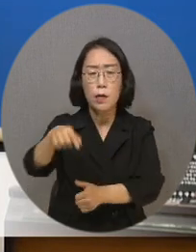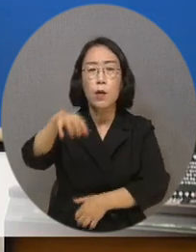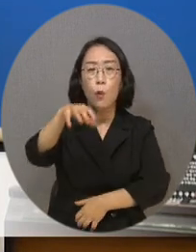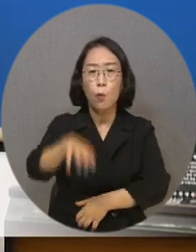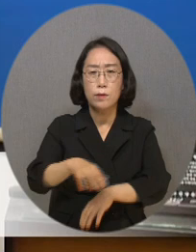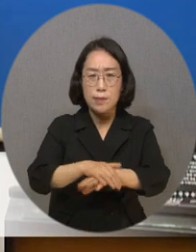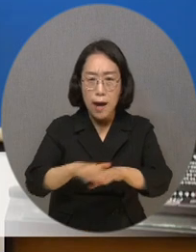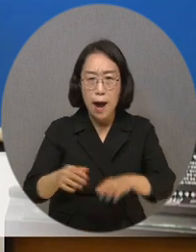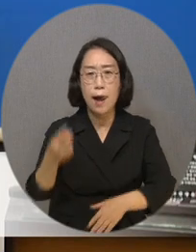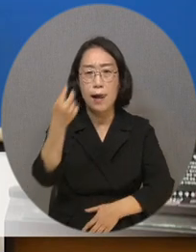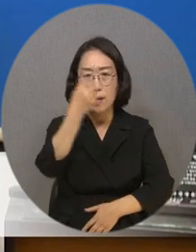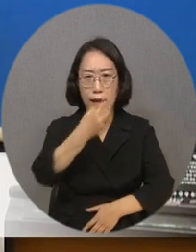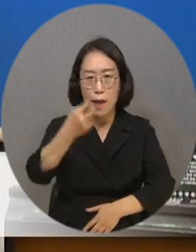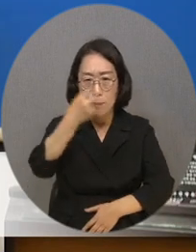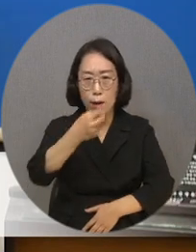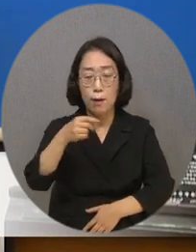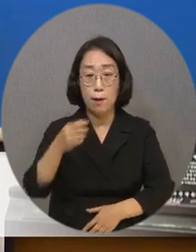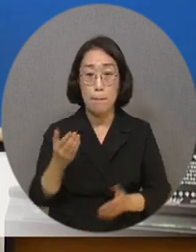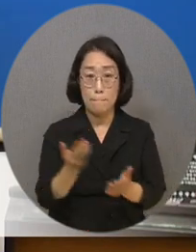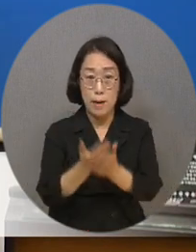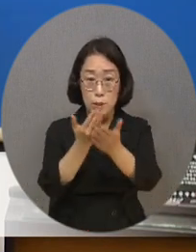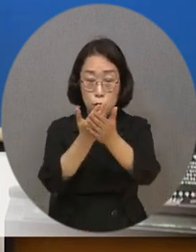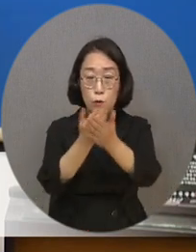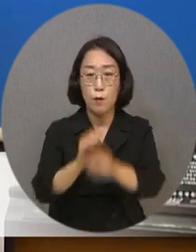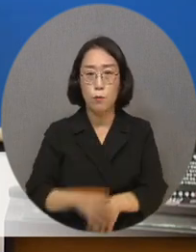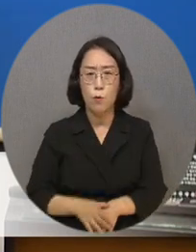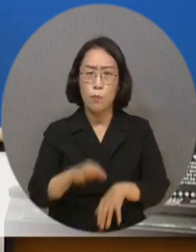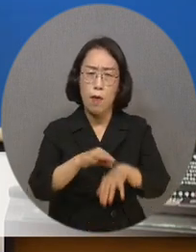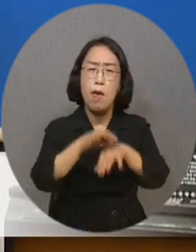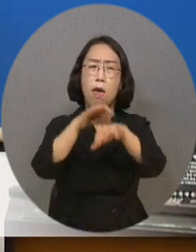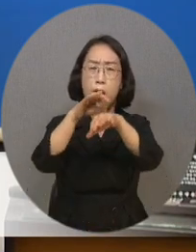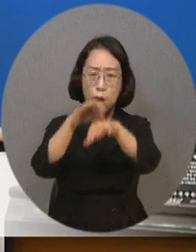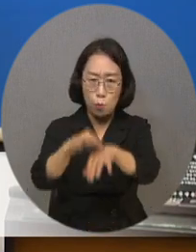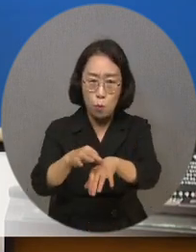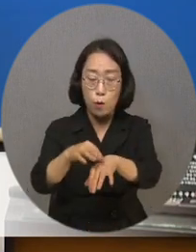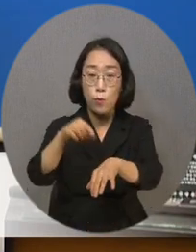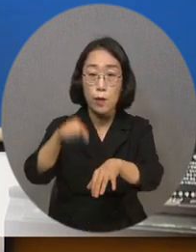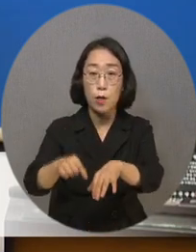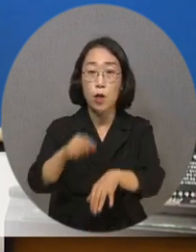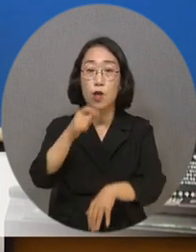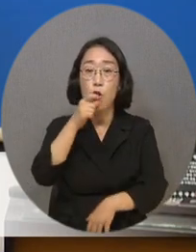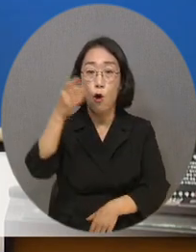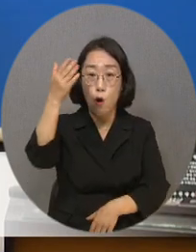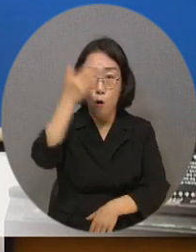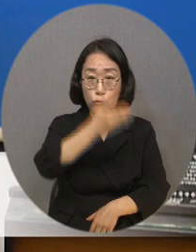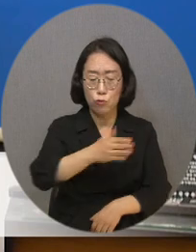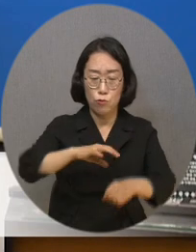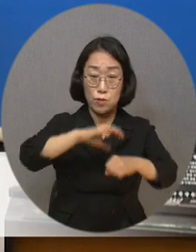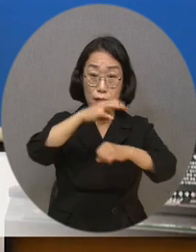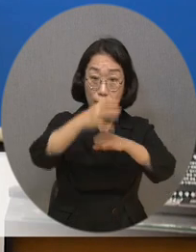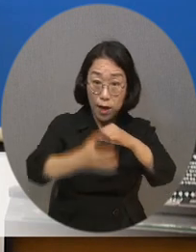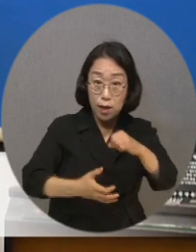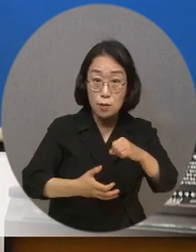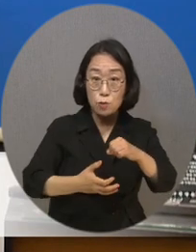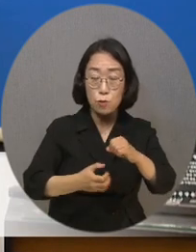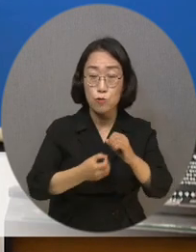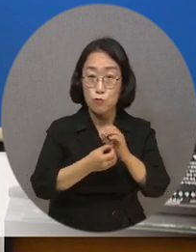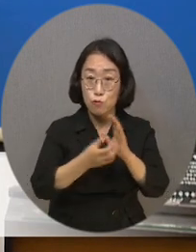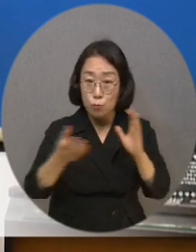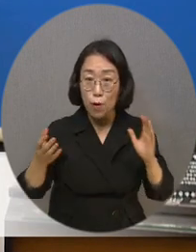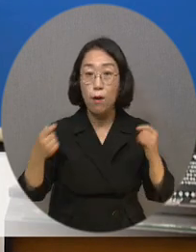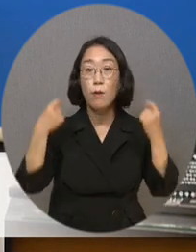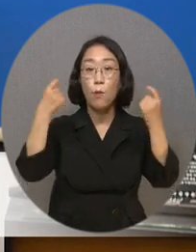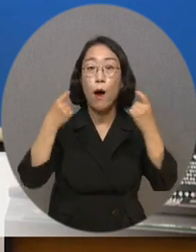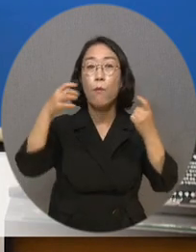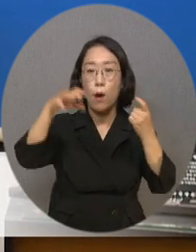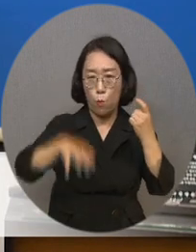제대로 개발해서 박람회장 신을 살리고 또 이것이 여수가 세계적인 해양 관광 도시로 되는데 핵심